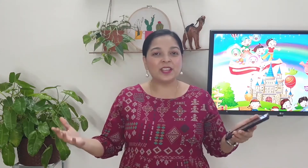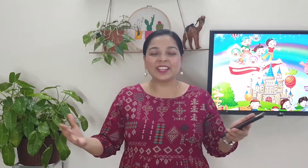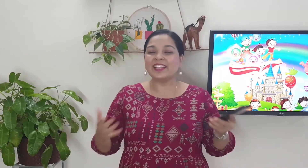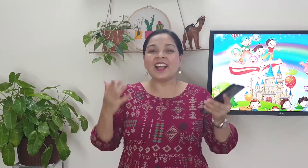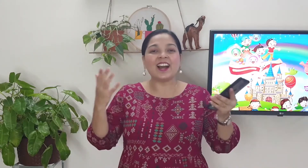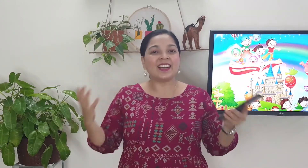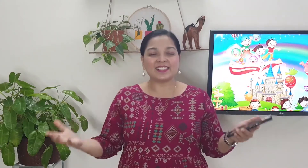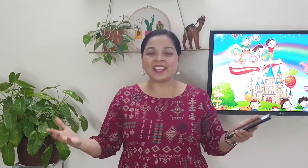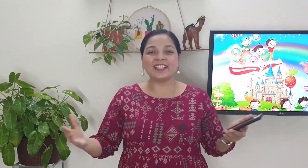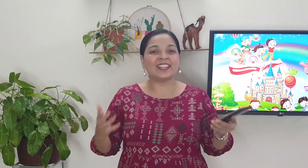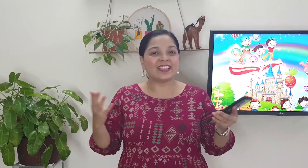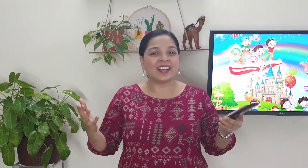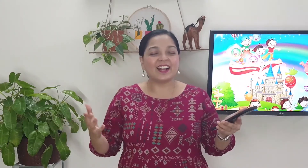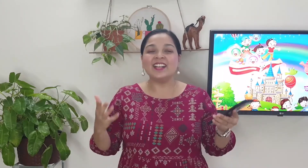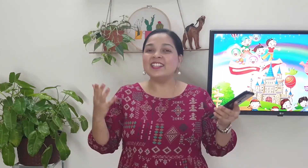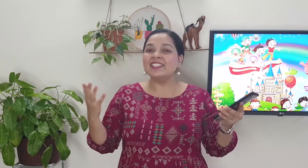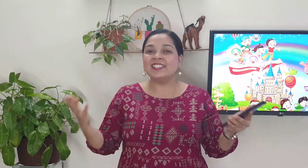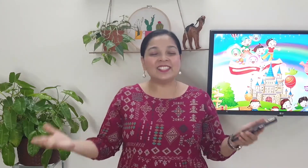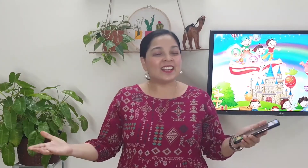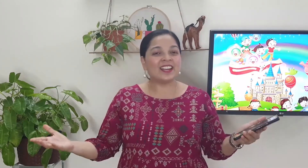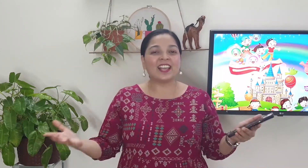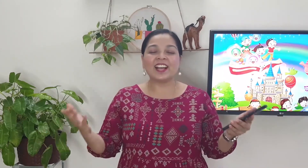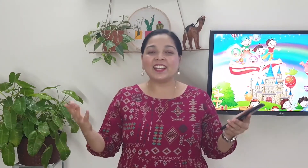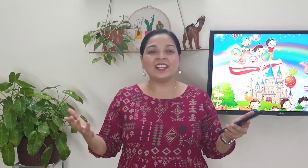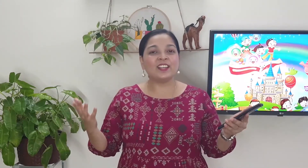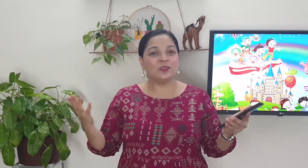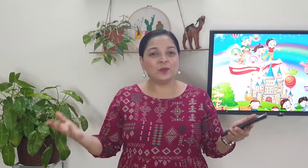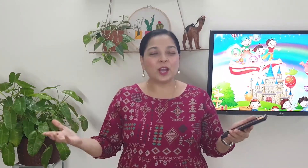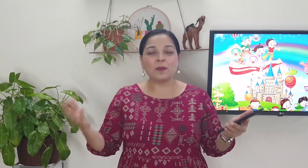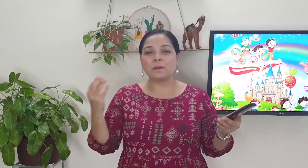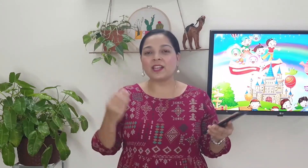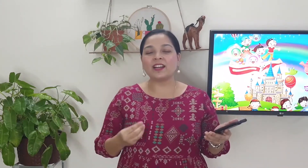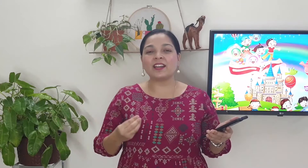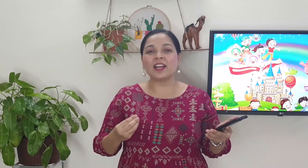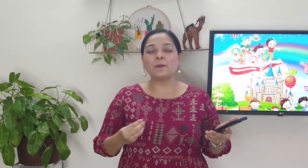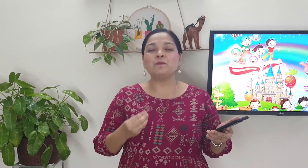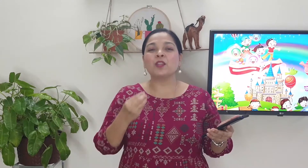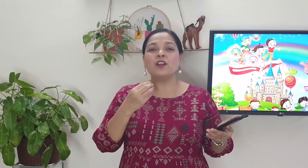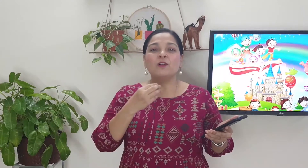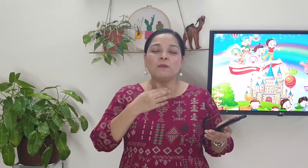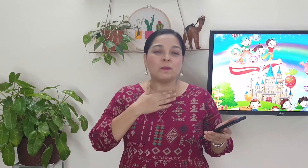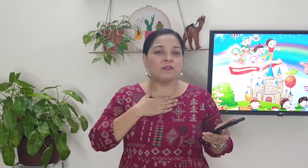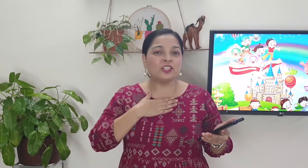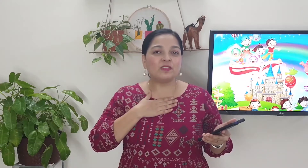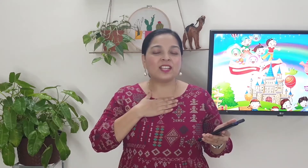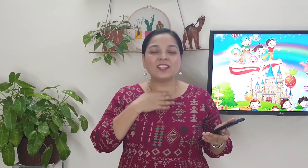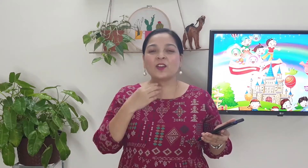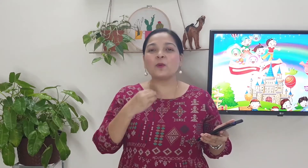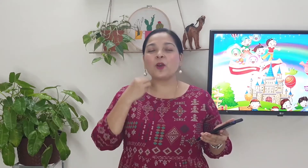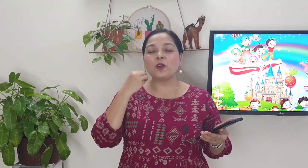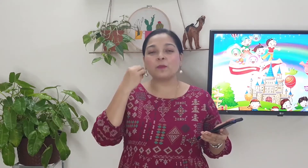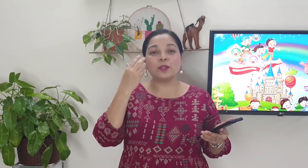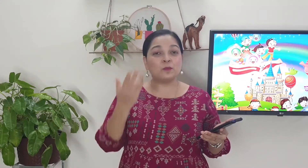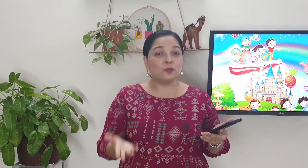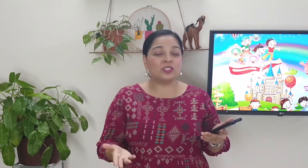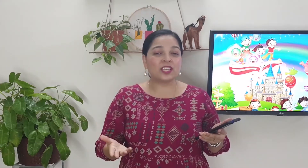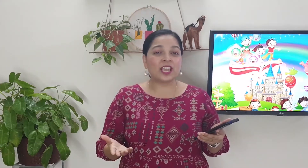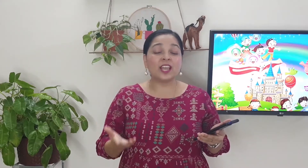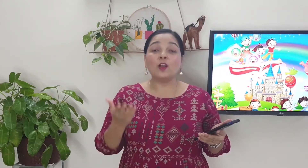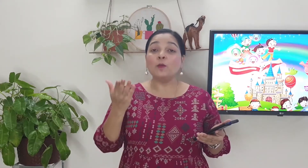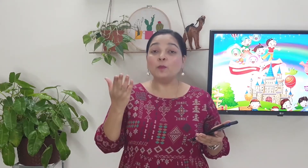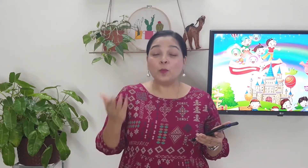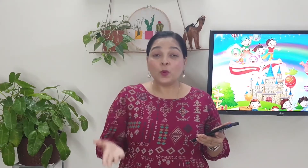हालेलुया. किती सोपं आहे ना नव्याने जन्मणे. आपल्याला फक्त मनात विश्वास करायचा असतं